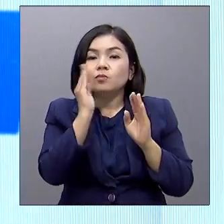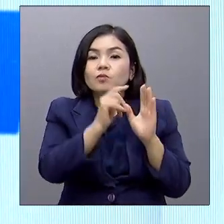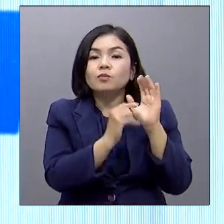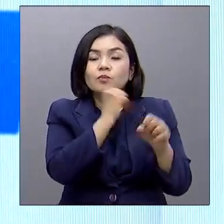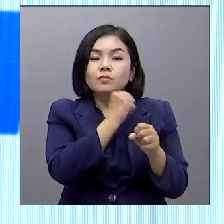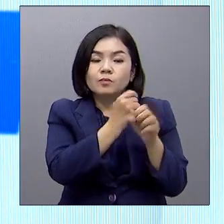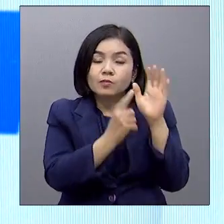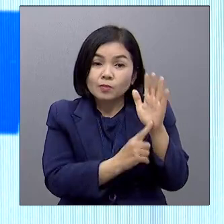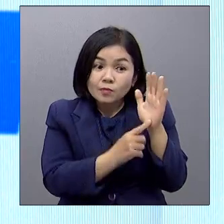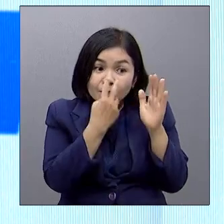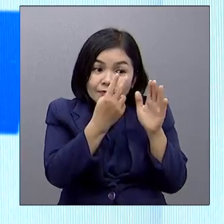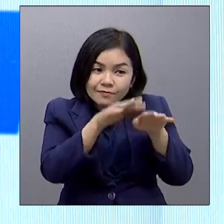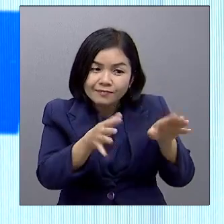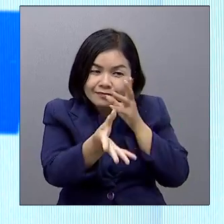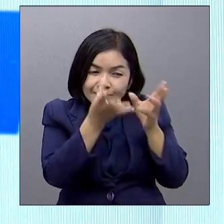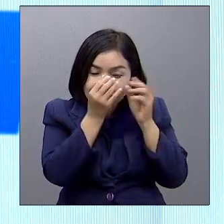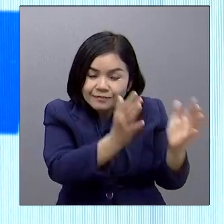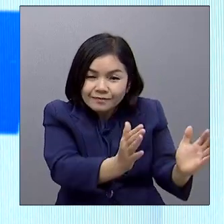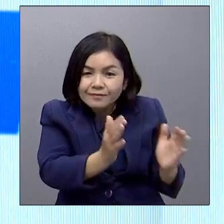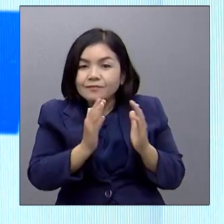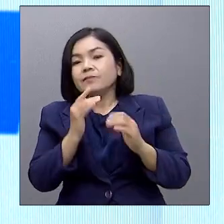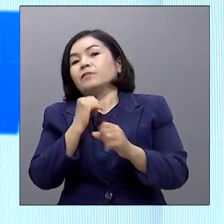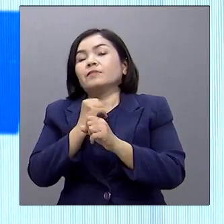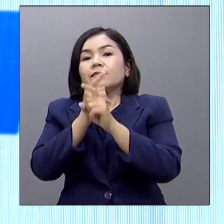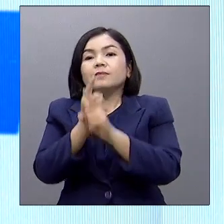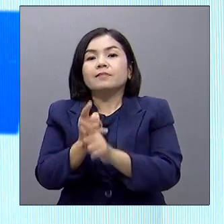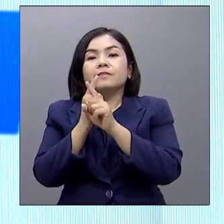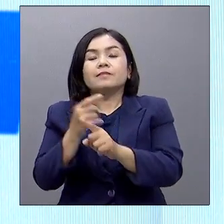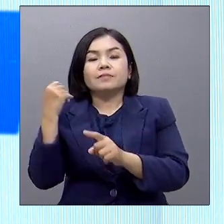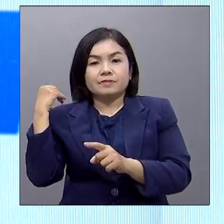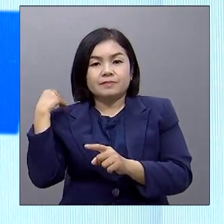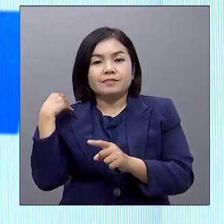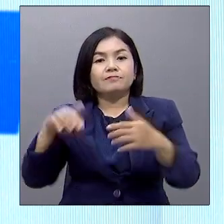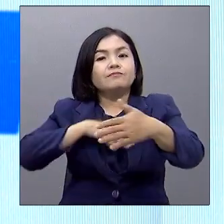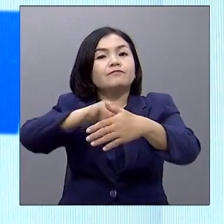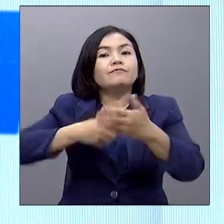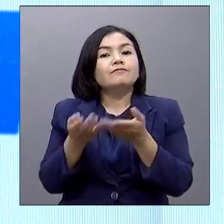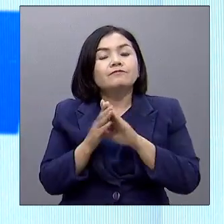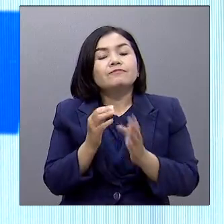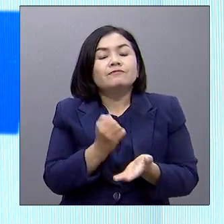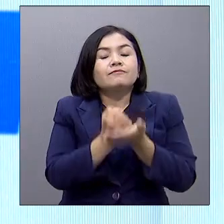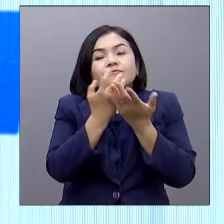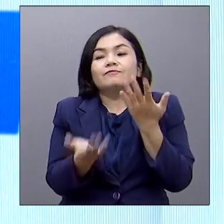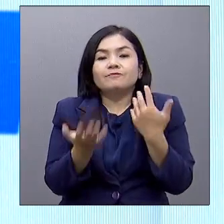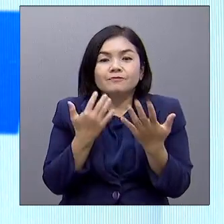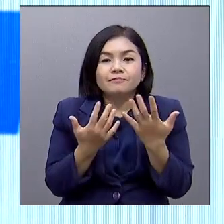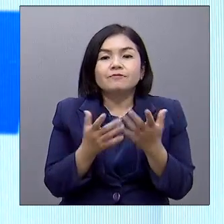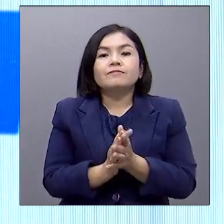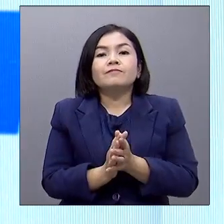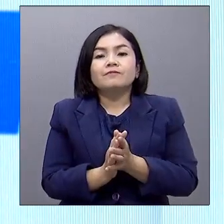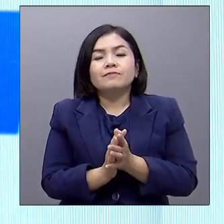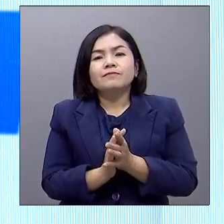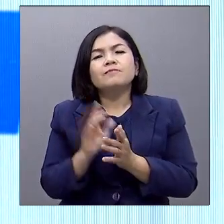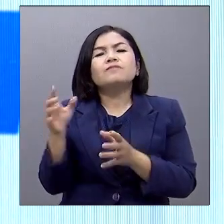า ทำให้เขาไดมกิจก้ก Landทกายภายในบ้านให้เขาช่วยอะไรกได้นะครัคอยาไปคิดวเข